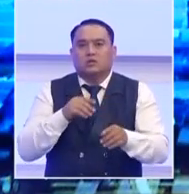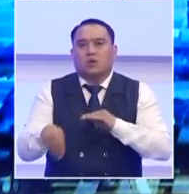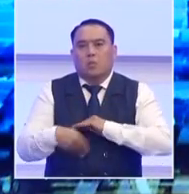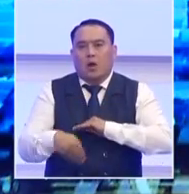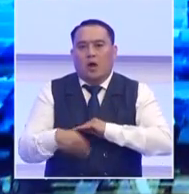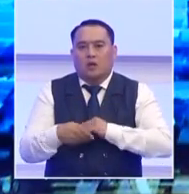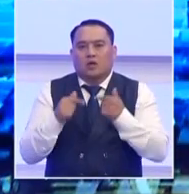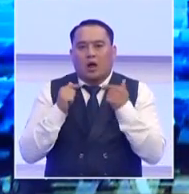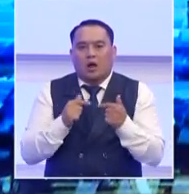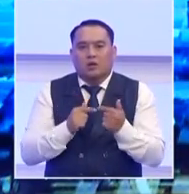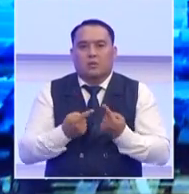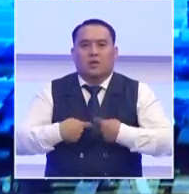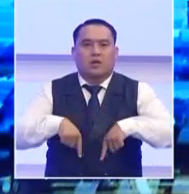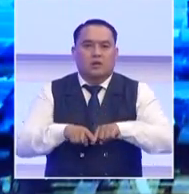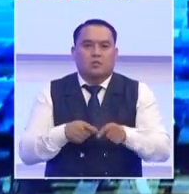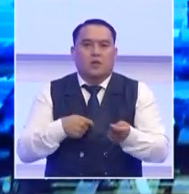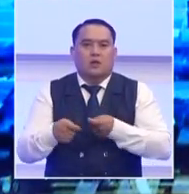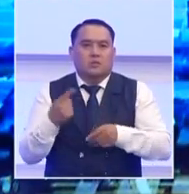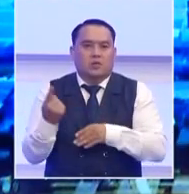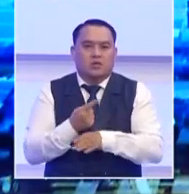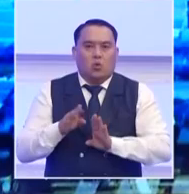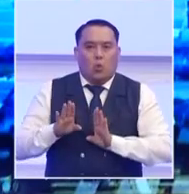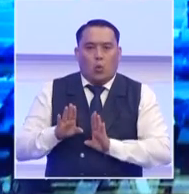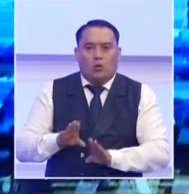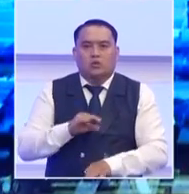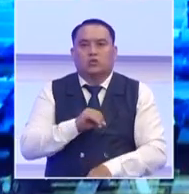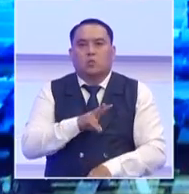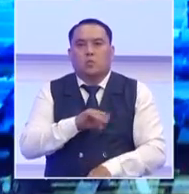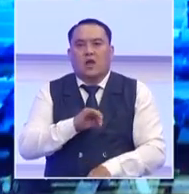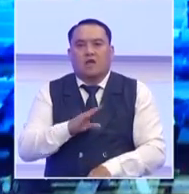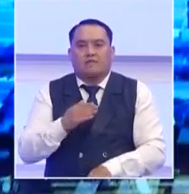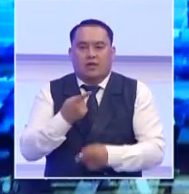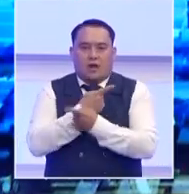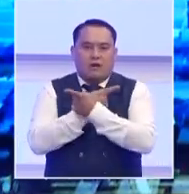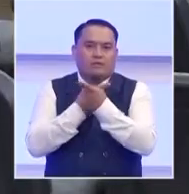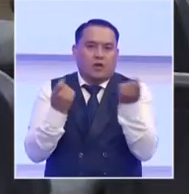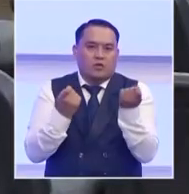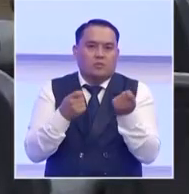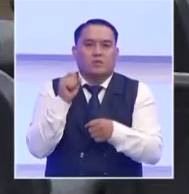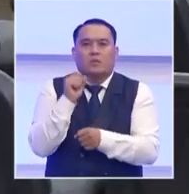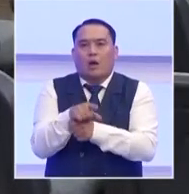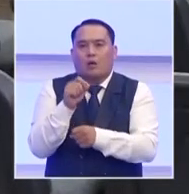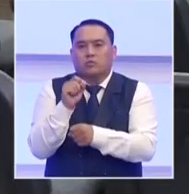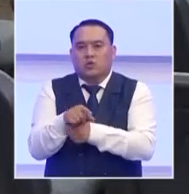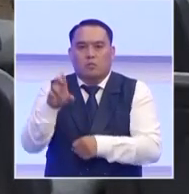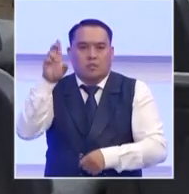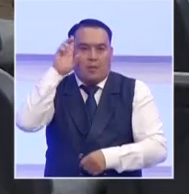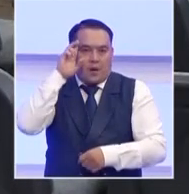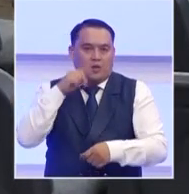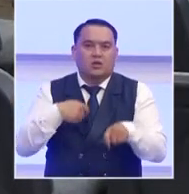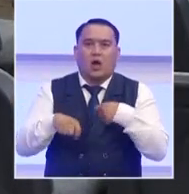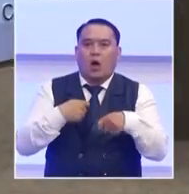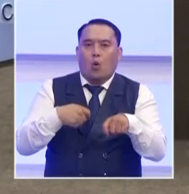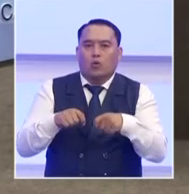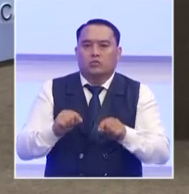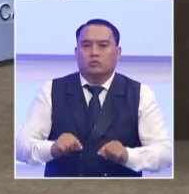сыбайлас жемқорлыққа қарсы қызмет департаменті басшысының бірінші орынбасары Жандос Жұмабаев мәлімдеді. Тапсырыс беруші мемлекеттік кәсіпорындар